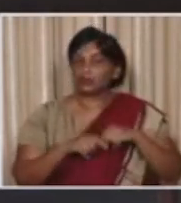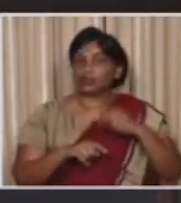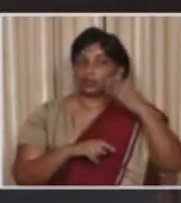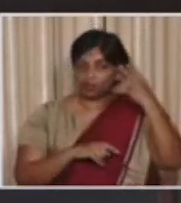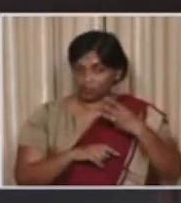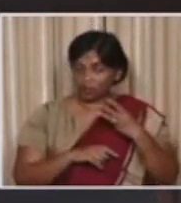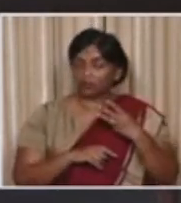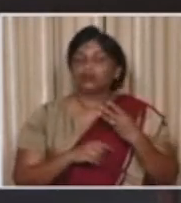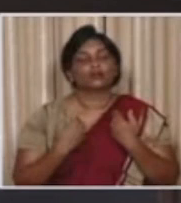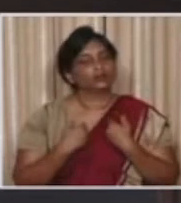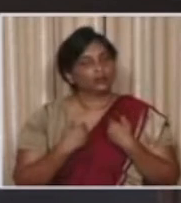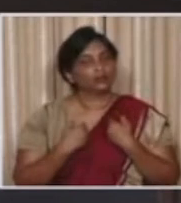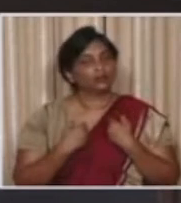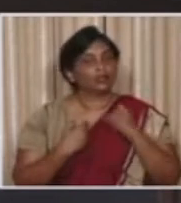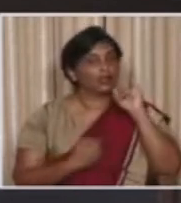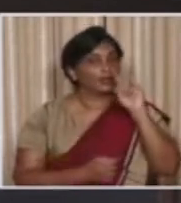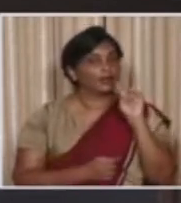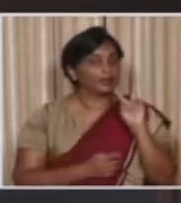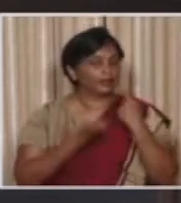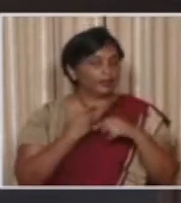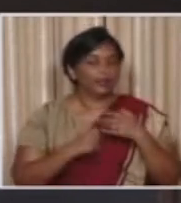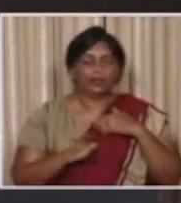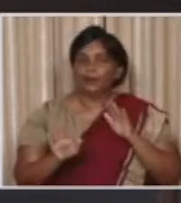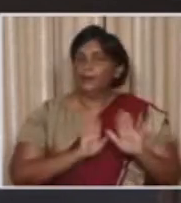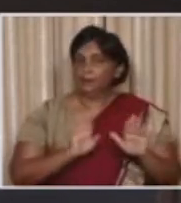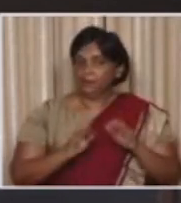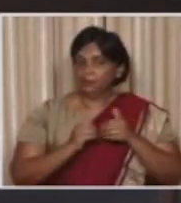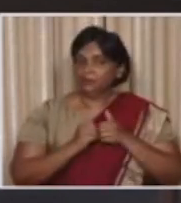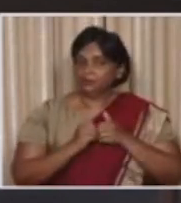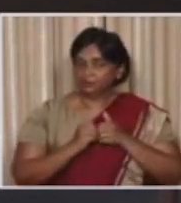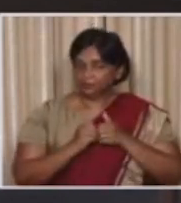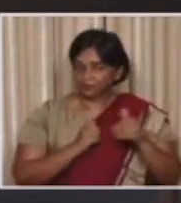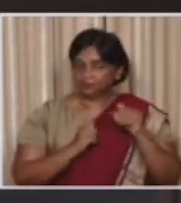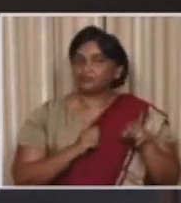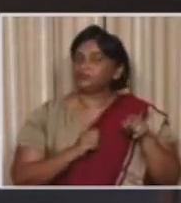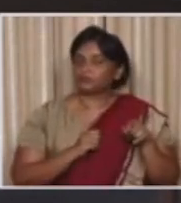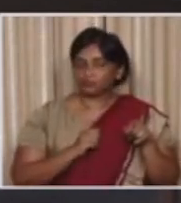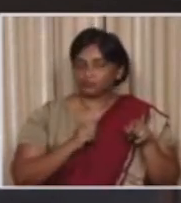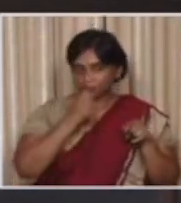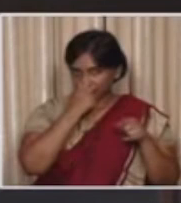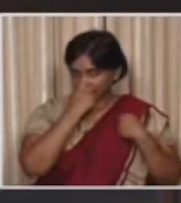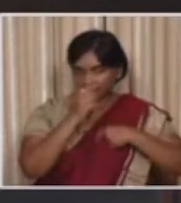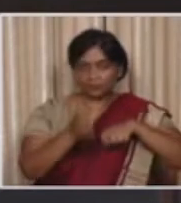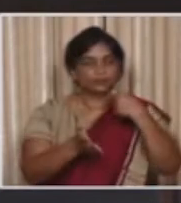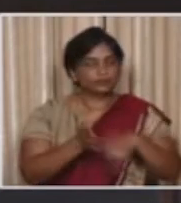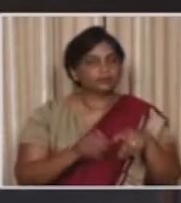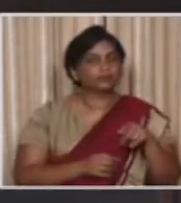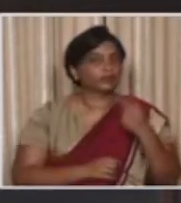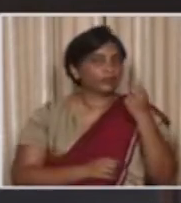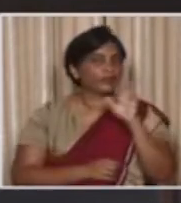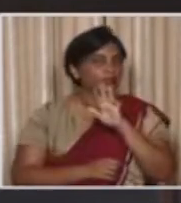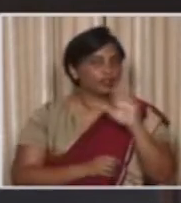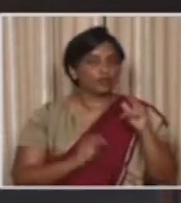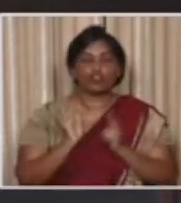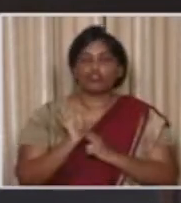තුන්වෙනි වරට අපි තව 62ක් අපි පාලනය කරන්නට ගෙනාව ගෙනල්ලා මම අත්සන් කරා